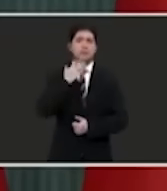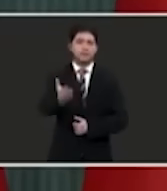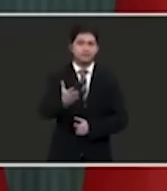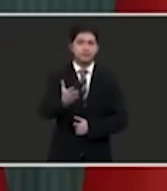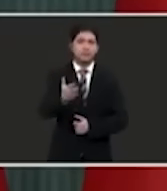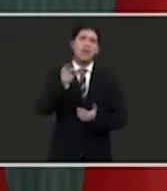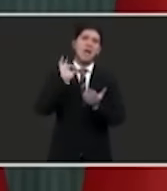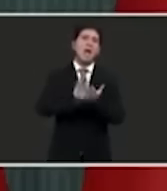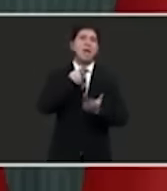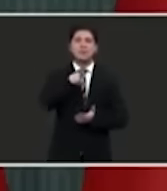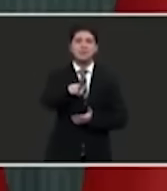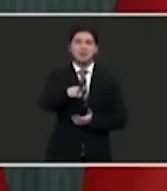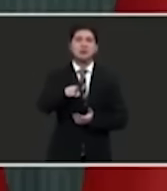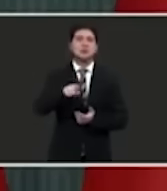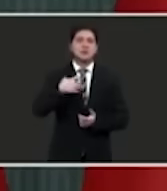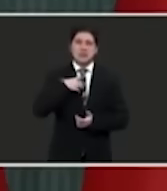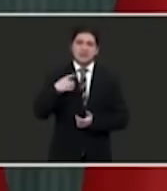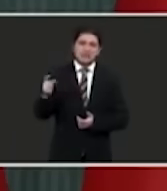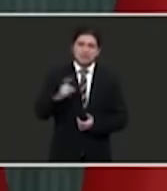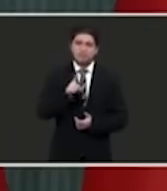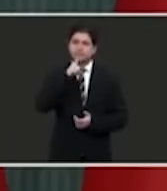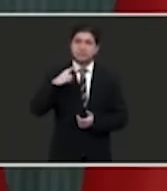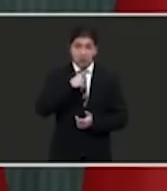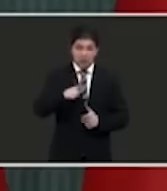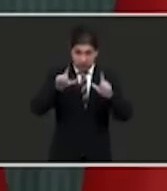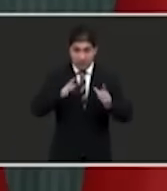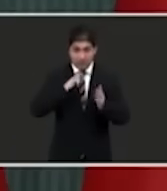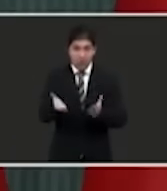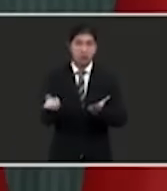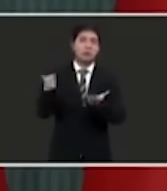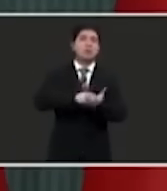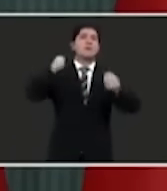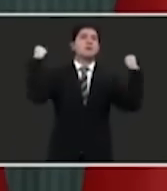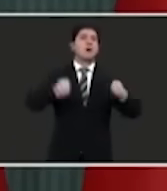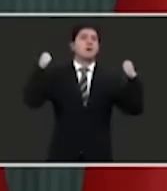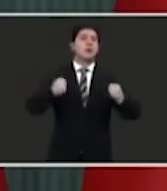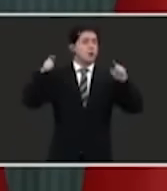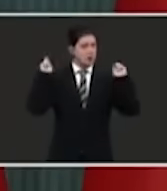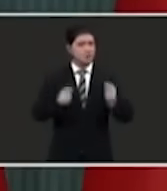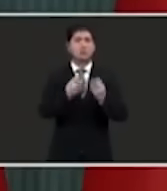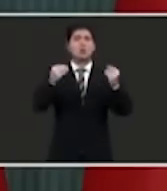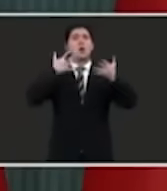yumruğunu ona göre sıkmakta, gerektiğinde harekete ona göre geçmektedir.